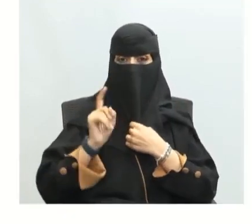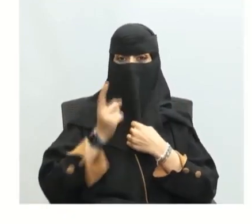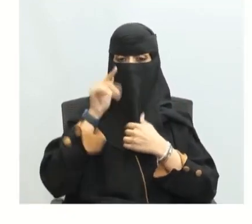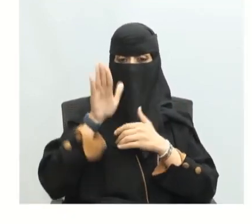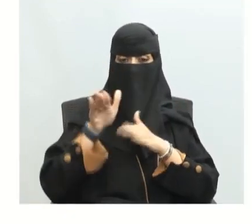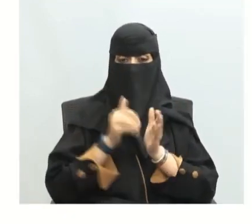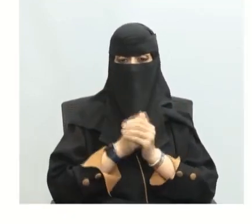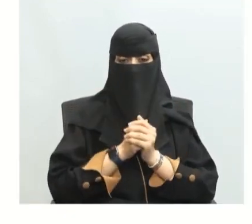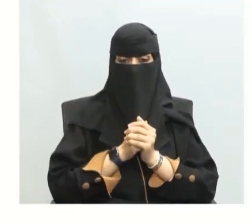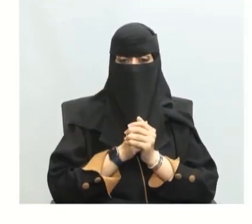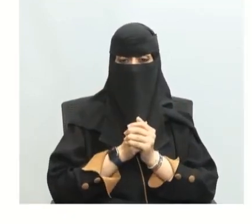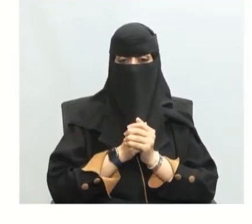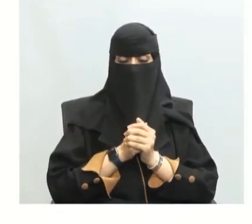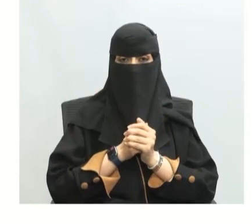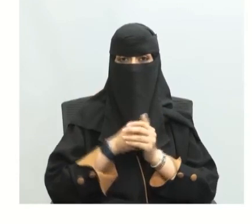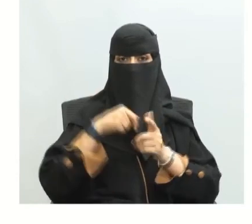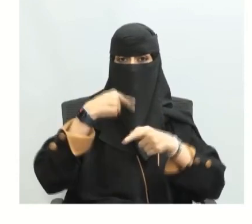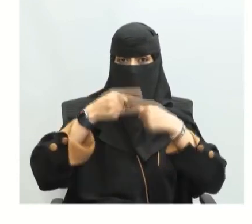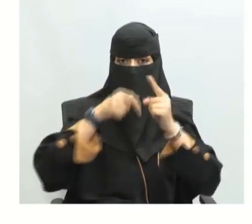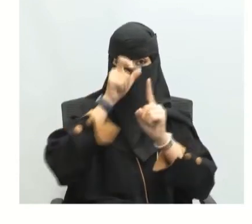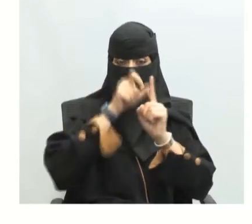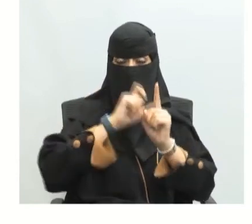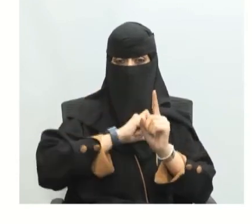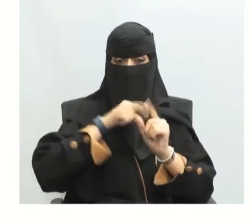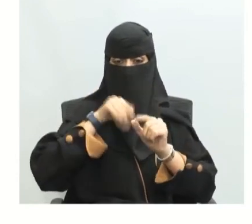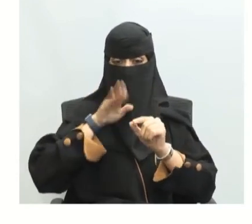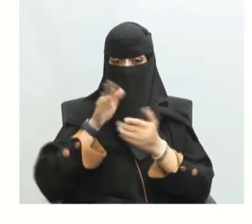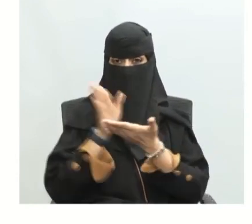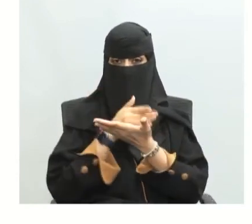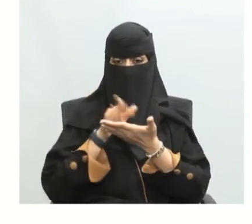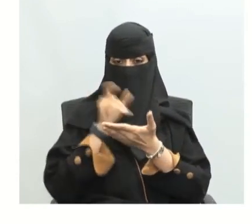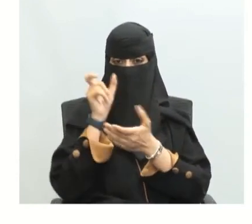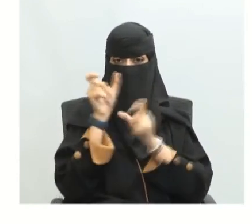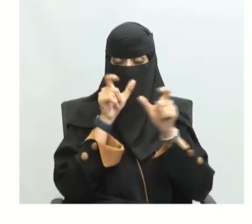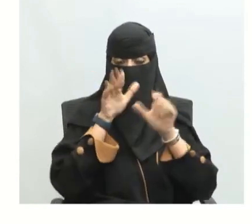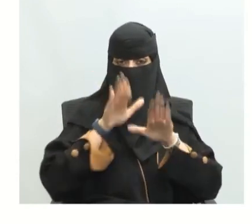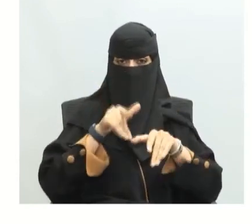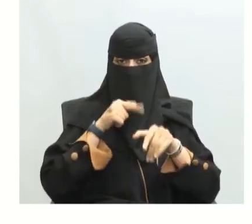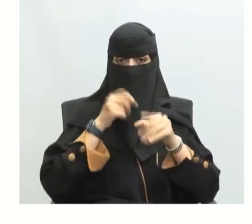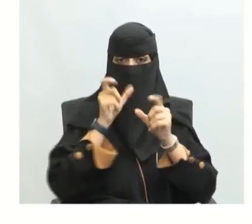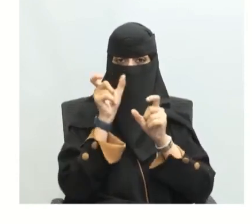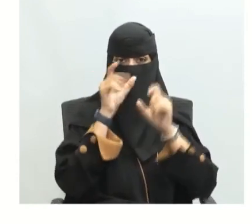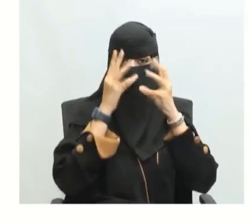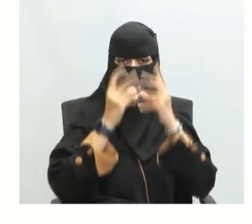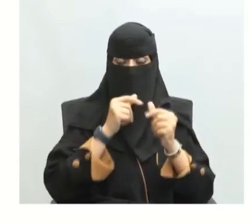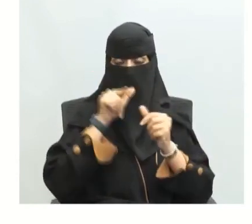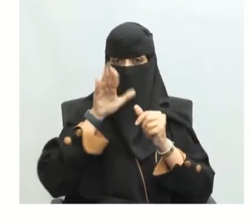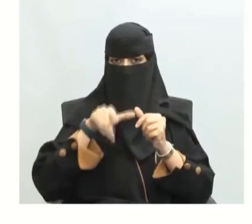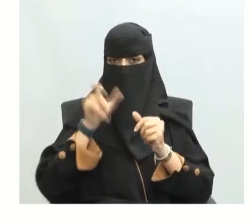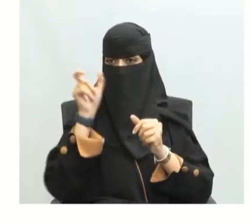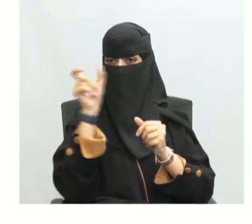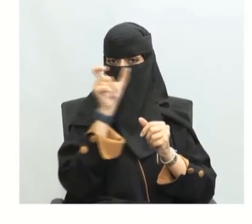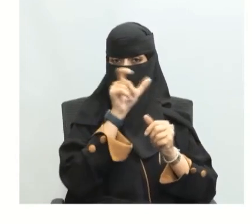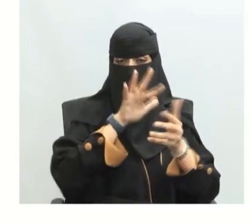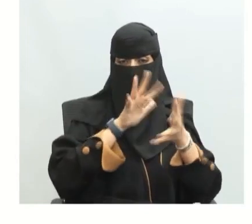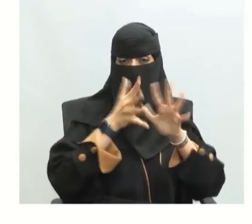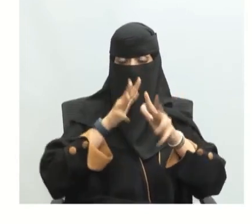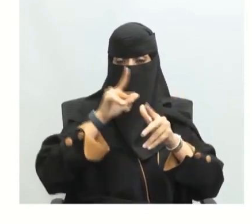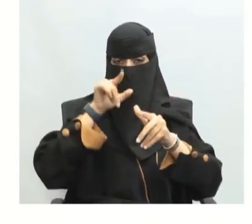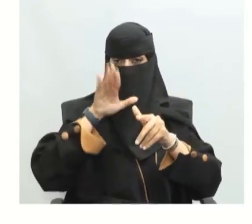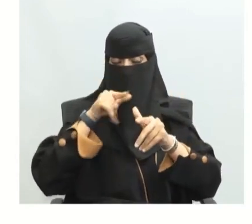الاول يكمل الطلبه الفراغات الاتيه بالكلمه المناسبه لدينا بعض